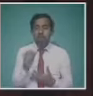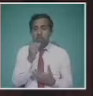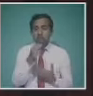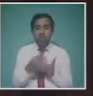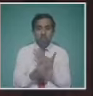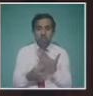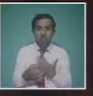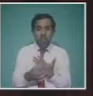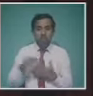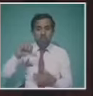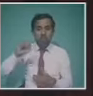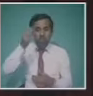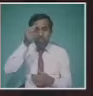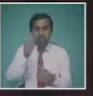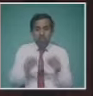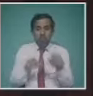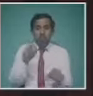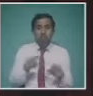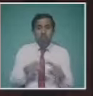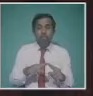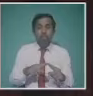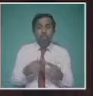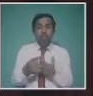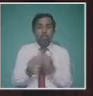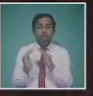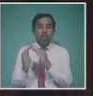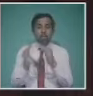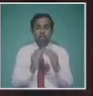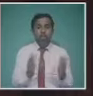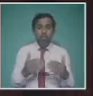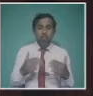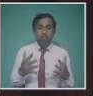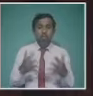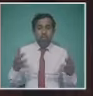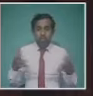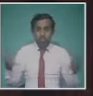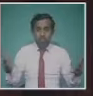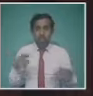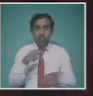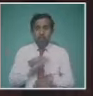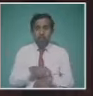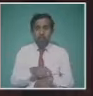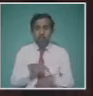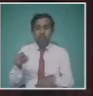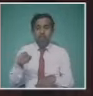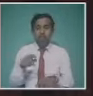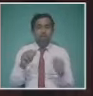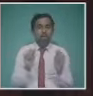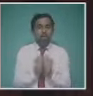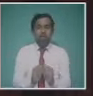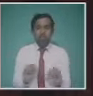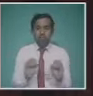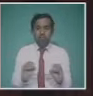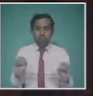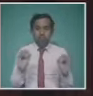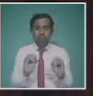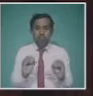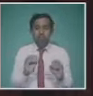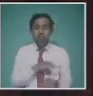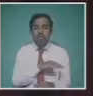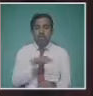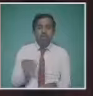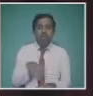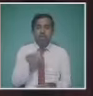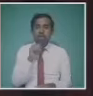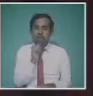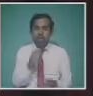වලින් කුණුත්ථාපන කළ යුතු අය වෙනුවෙන් වෙන මධ්‍යස්ථාන තව තවත් වැඩි වෙන්න ඕන වෙලාවක ඒකන කිසිම කටයුත්තක් නැහැ ඒක නම් මේ සමාජයේ සැබෑ